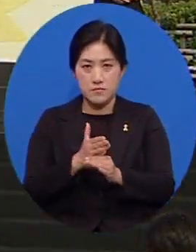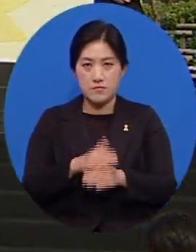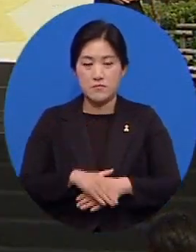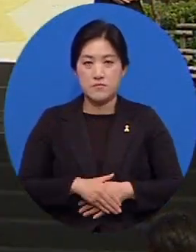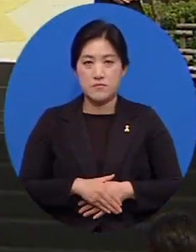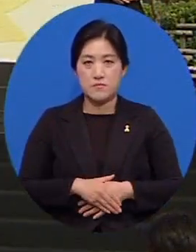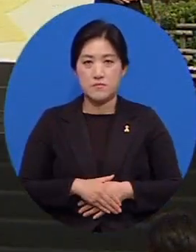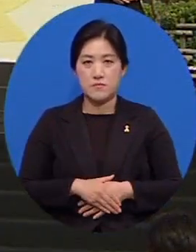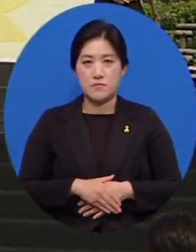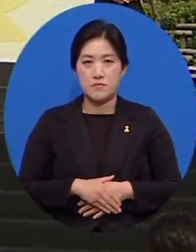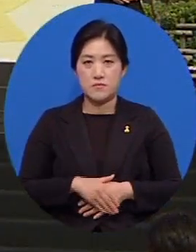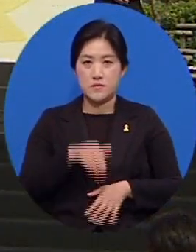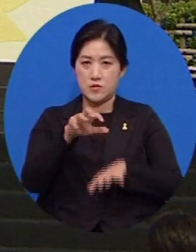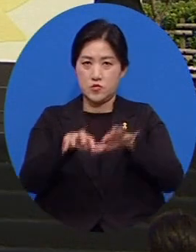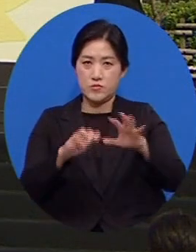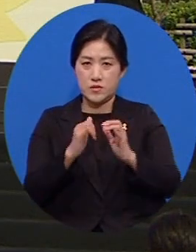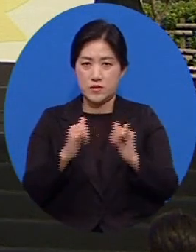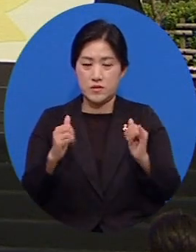주민 갈등이